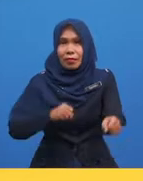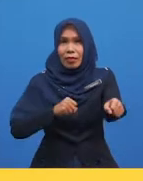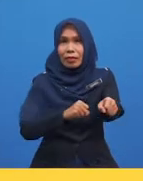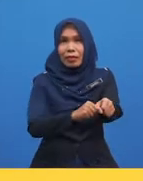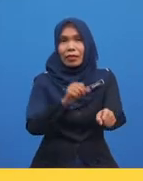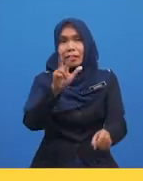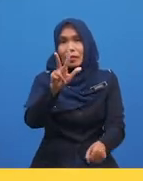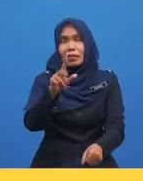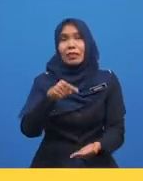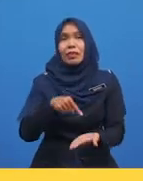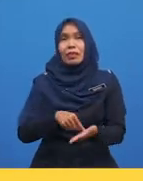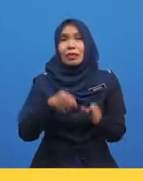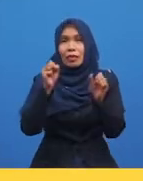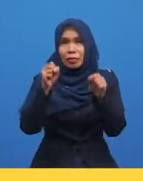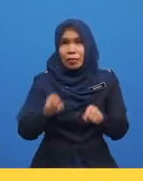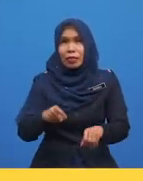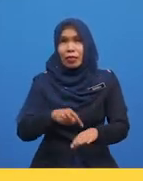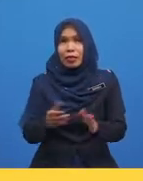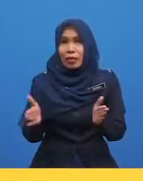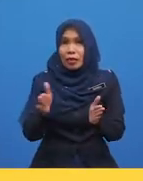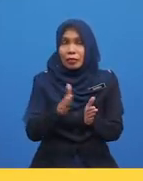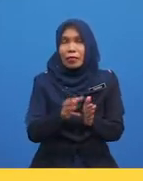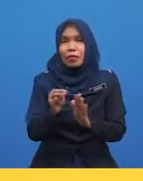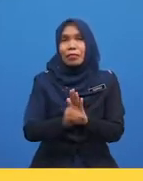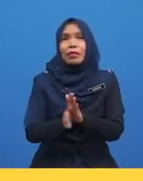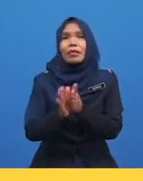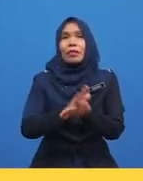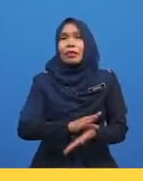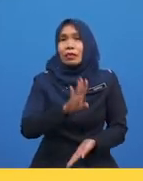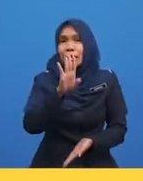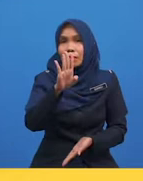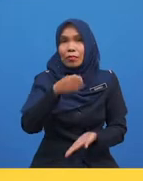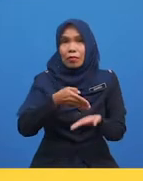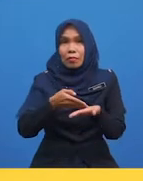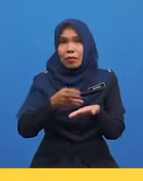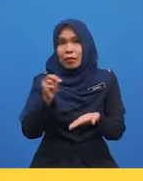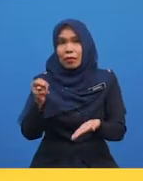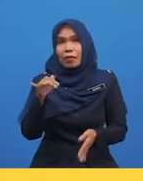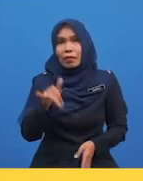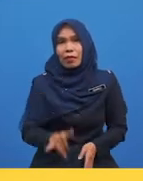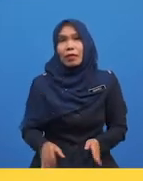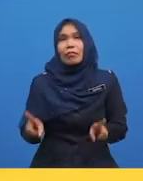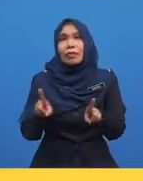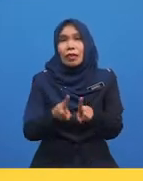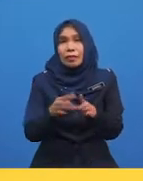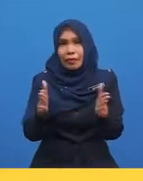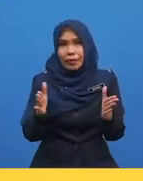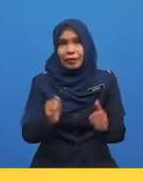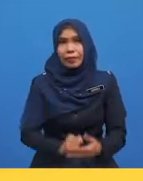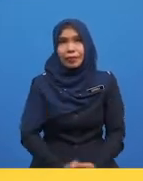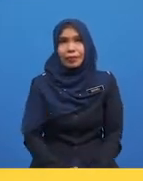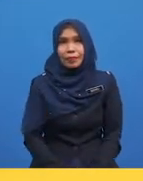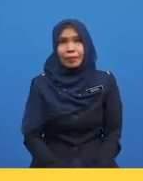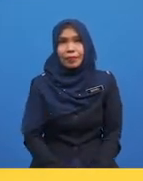Segitiga ini boleh dilipat menjadi empat bahagian yang sama